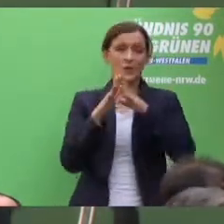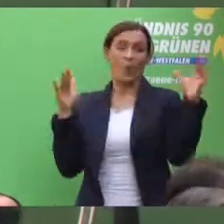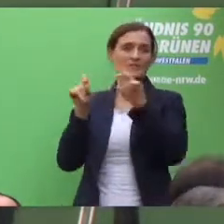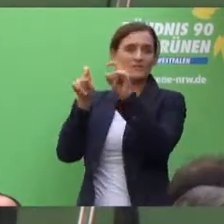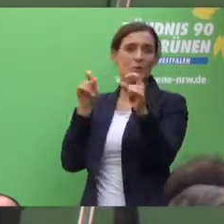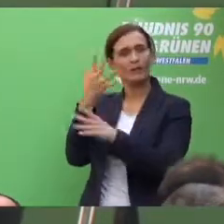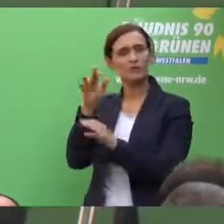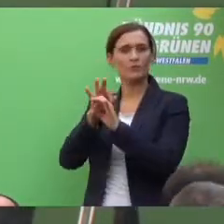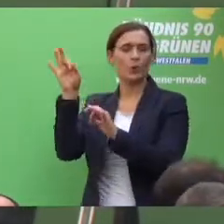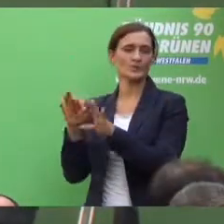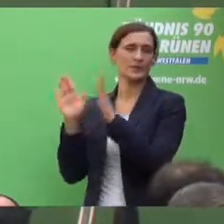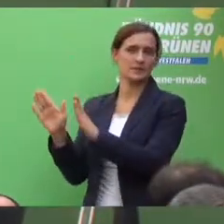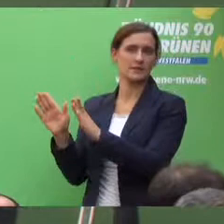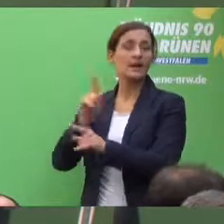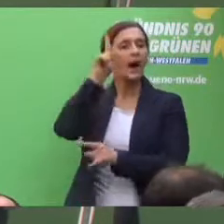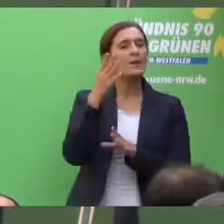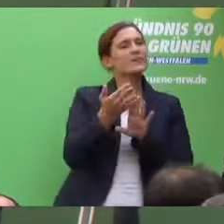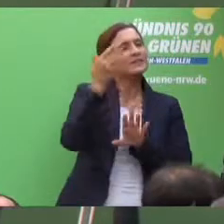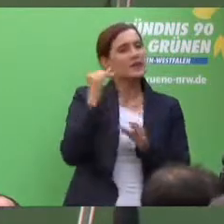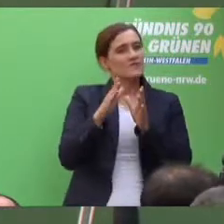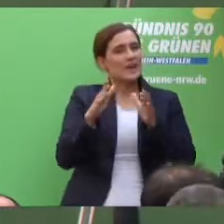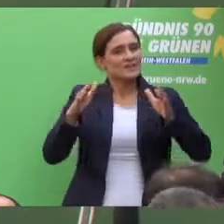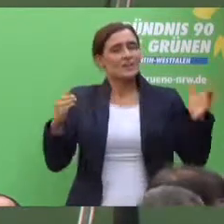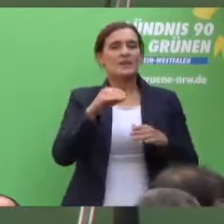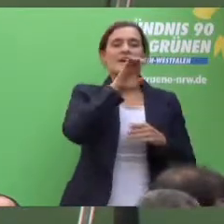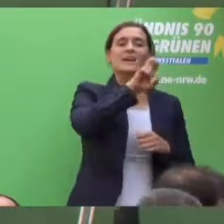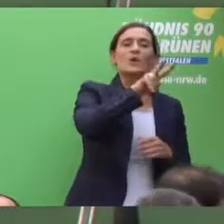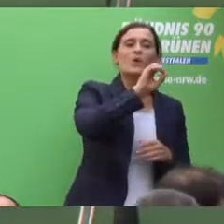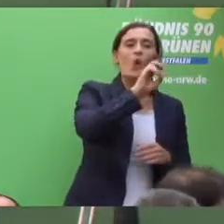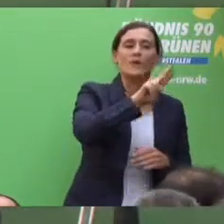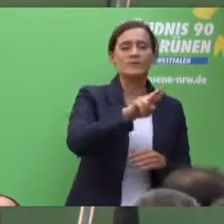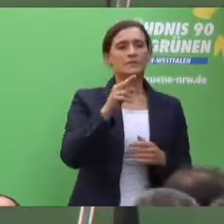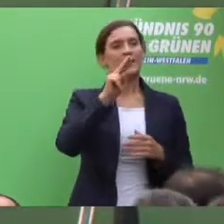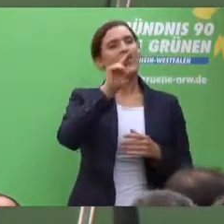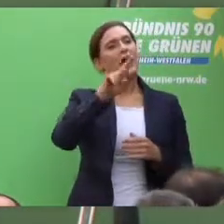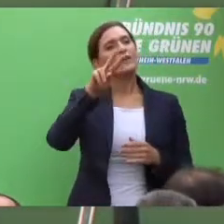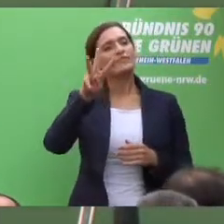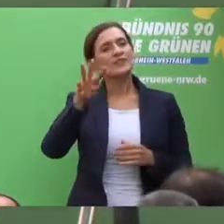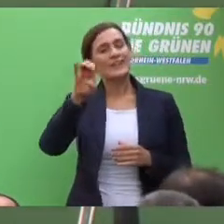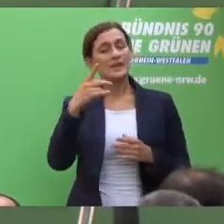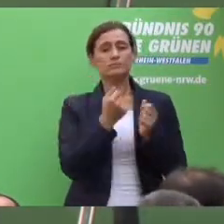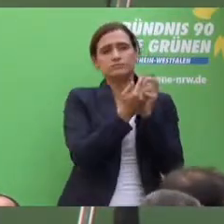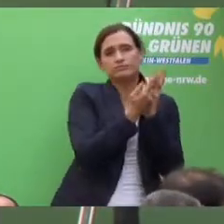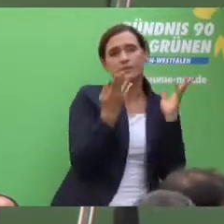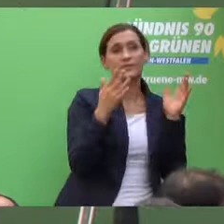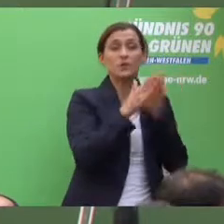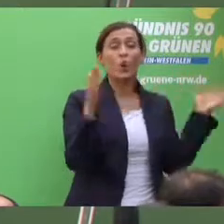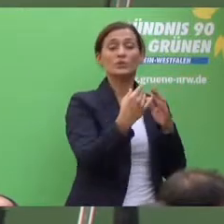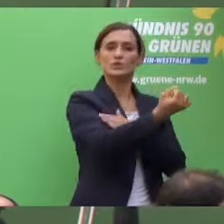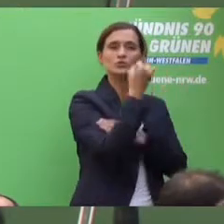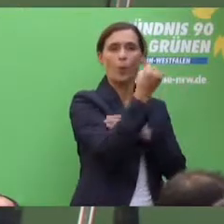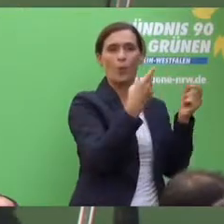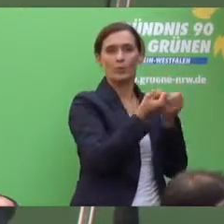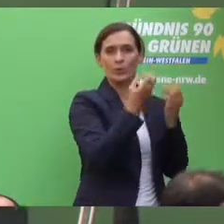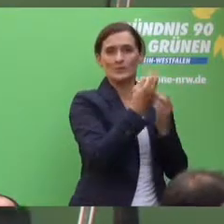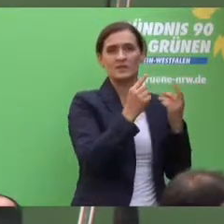Aber ihr Wachstum hat dazu geführt, dass E.ON, RWE und Co. nicht mehr 90% des Marktes haben,